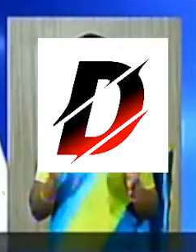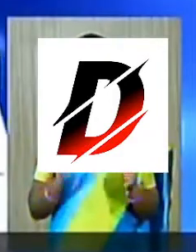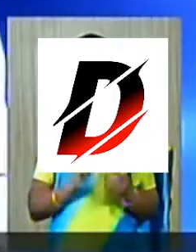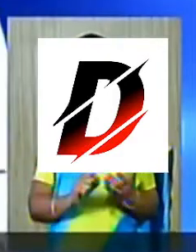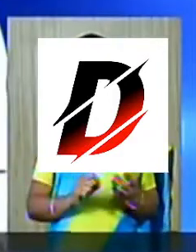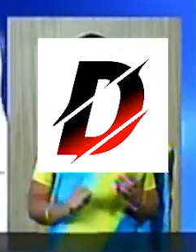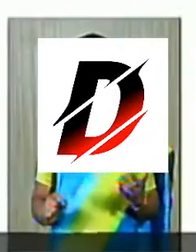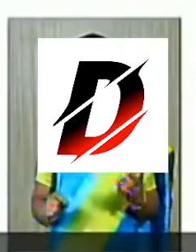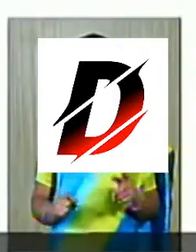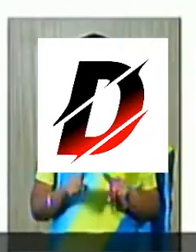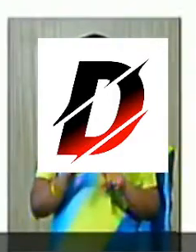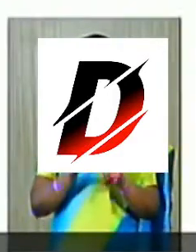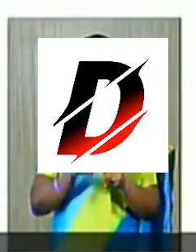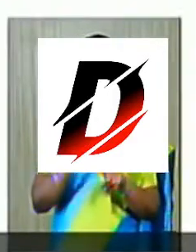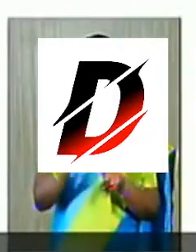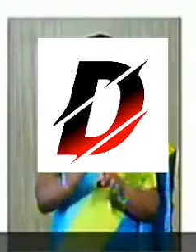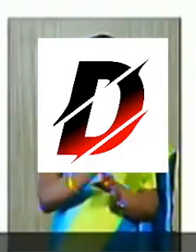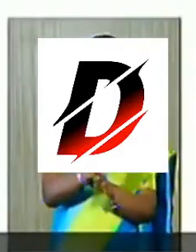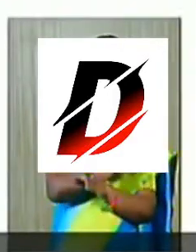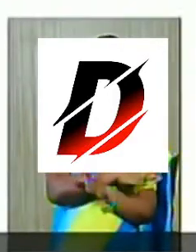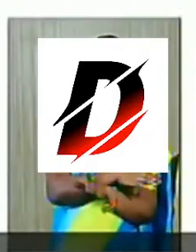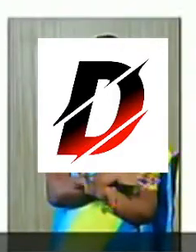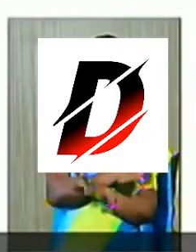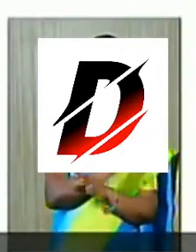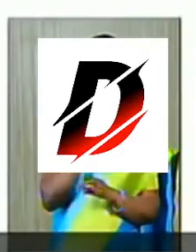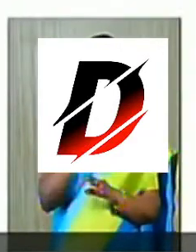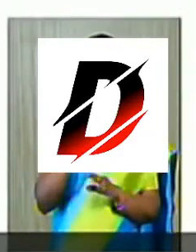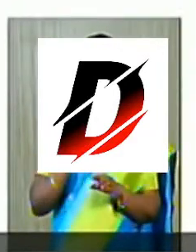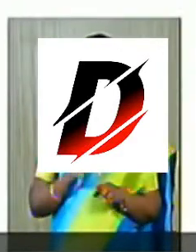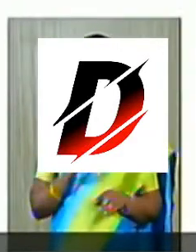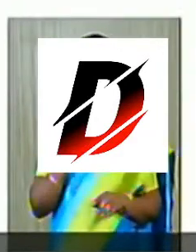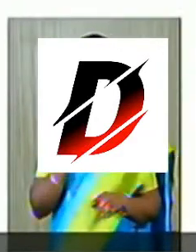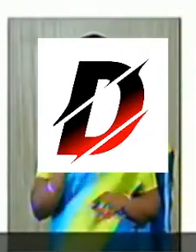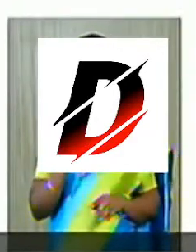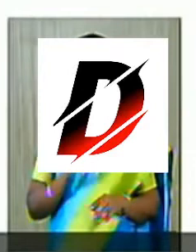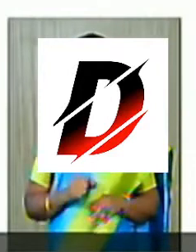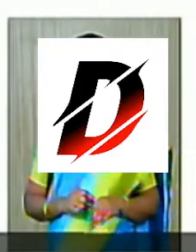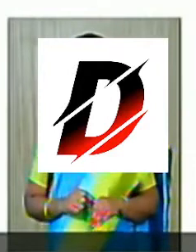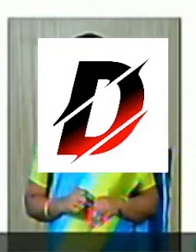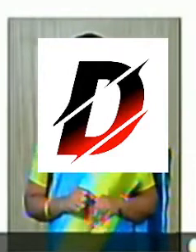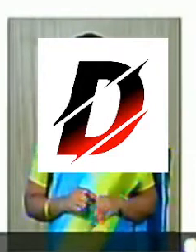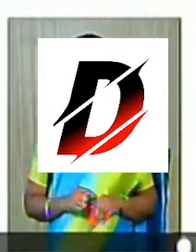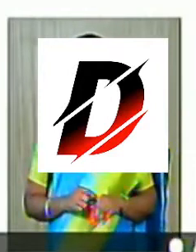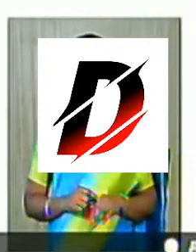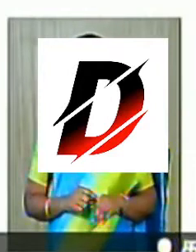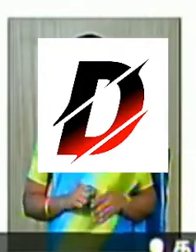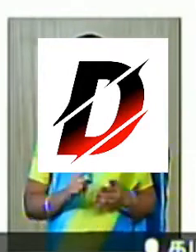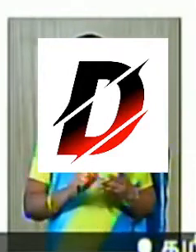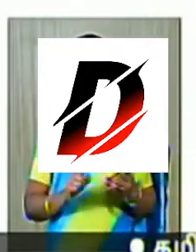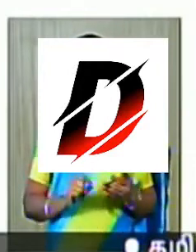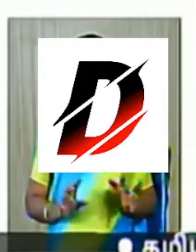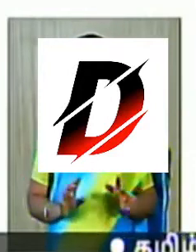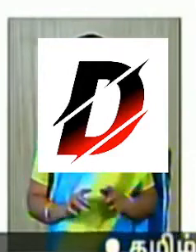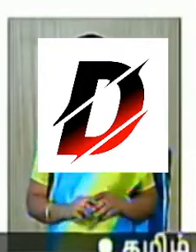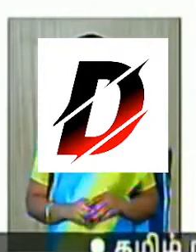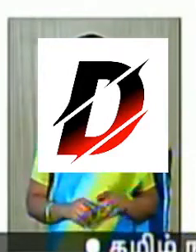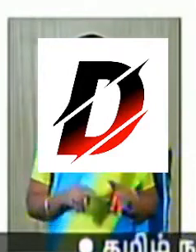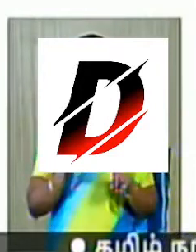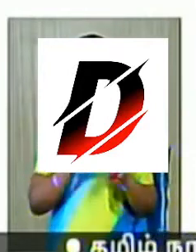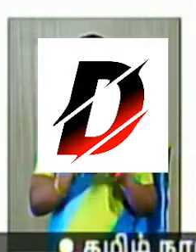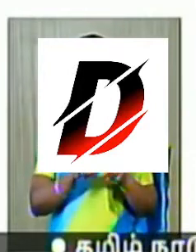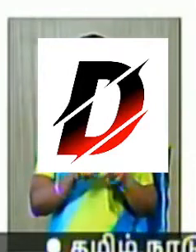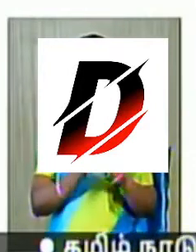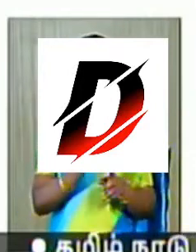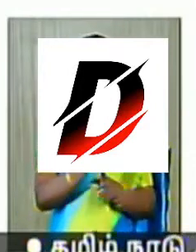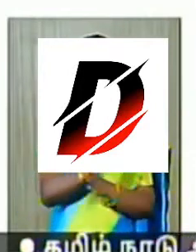போடலாம் y equal x square minus 9x minus 12 இதுல x square இன் குணகம் 1 அத கரெக்ட்டா முதல்ல செக் பண்ணிக்கணும்